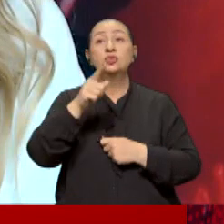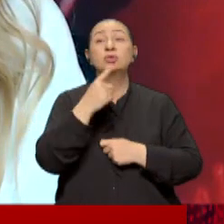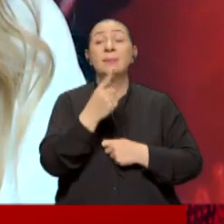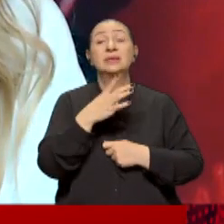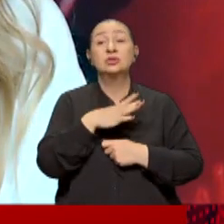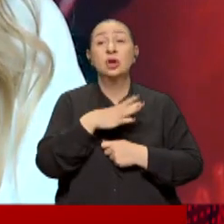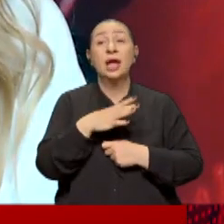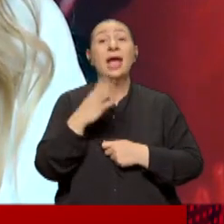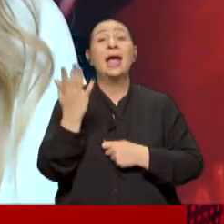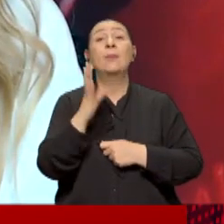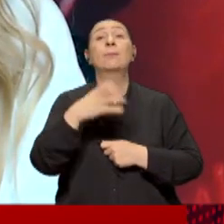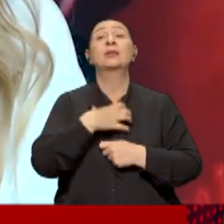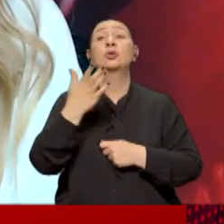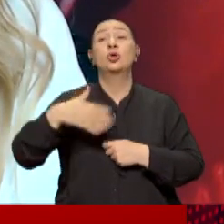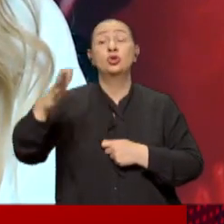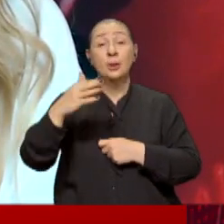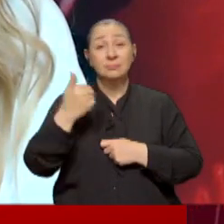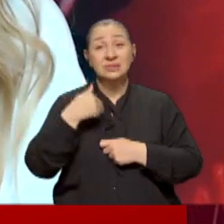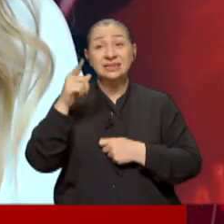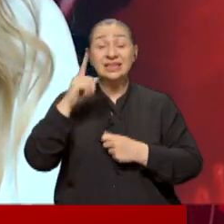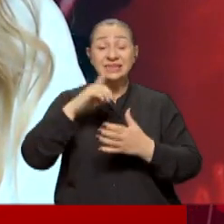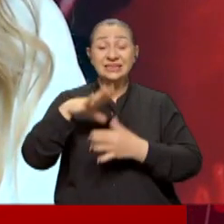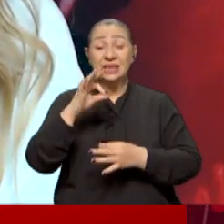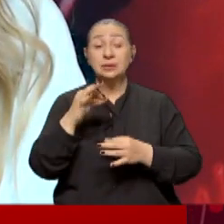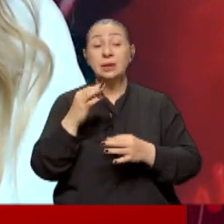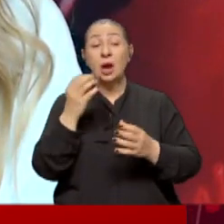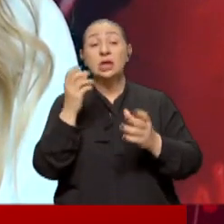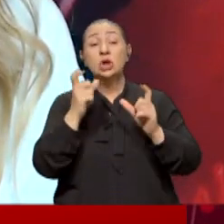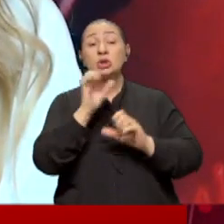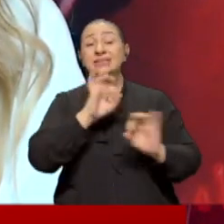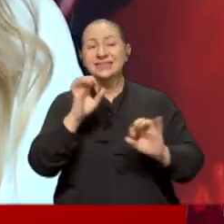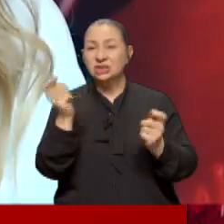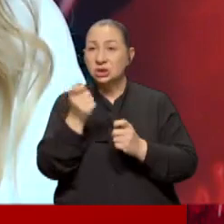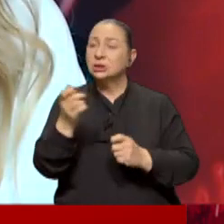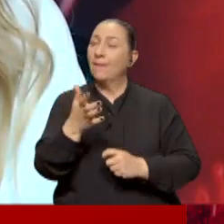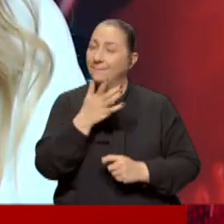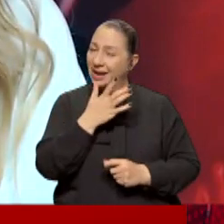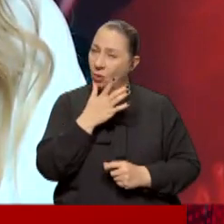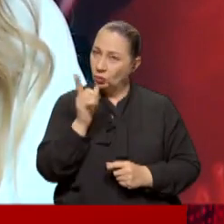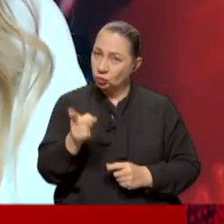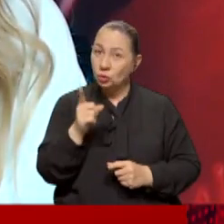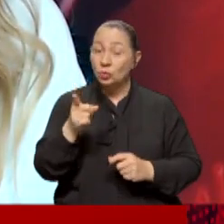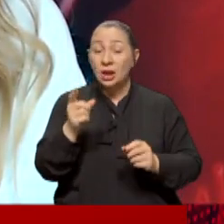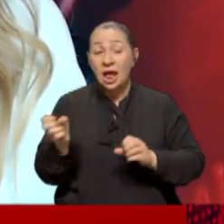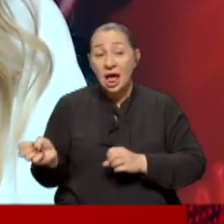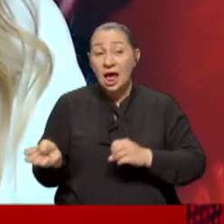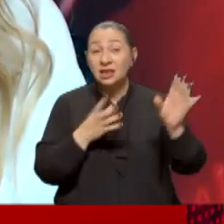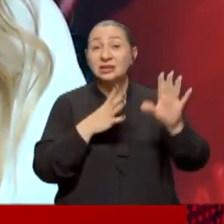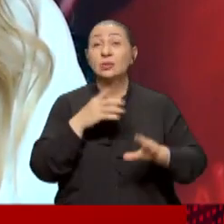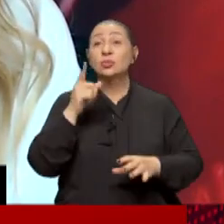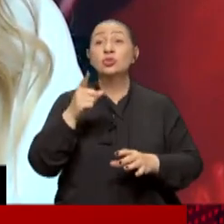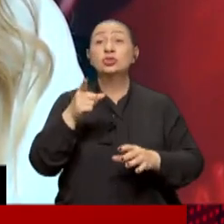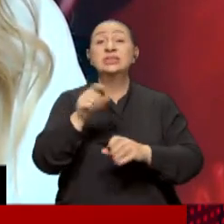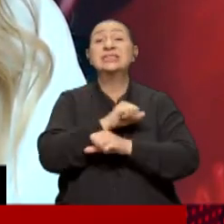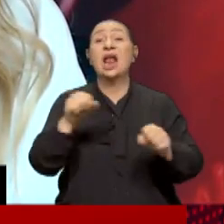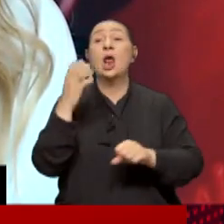istiyor. Ey işverenler, biz sizin insanları kayıt dışı çalıştırdığınızı biliyoruz. Bu insanları sınır dışı edersek bunun